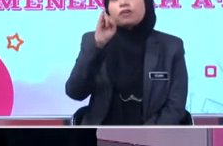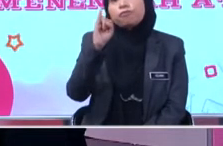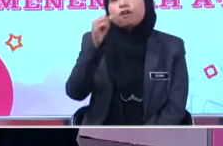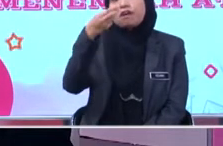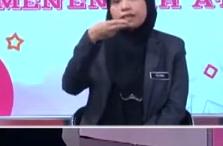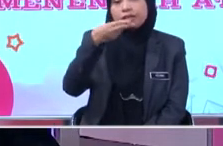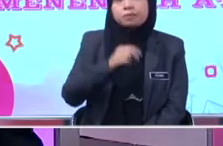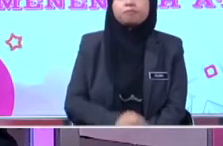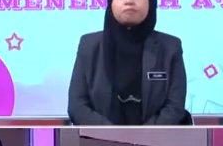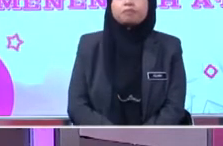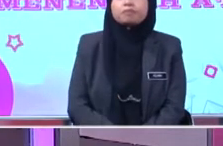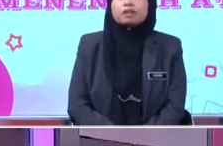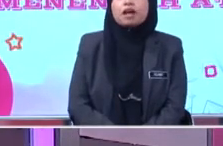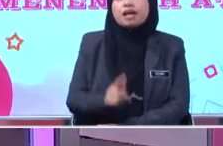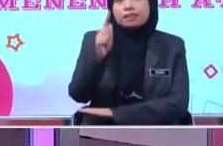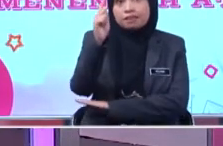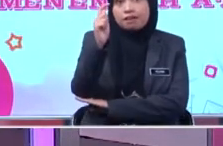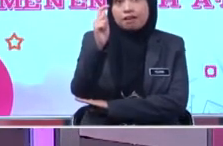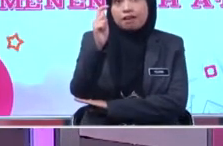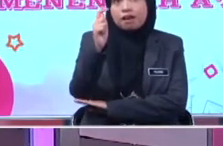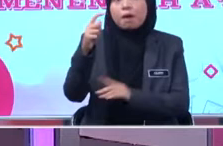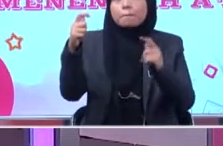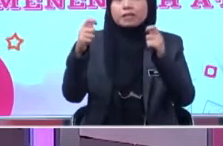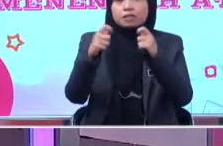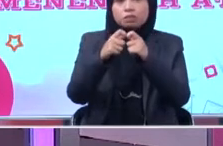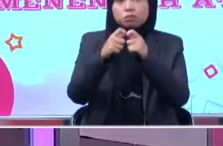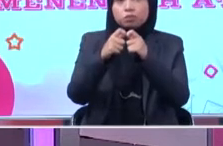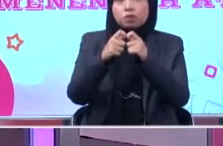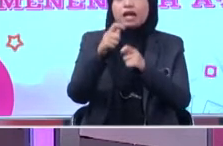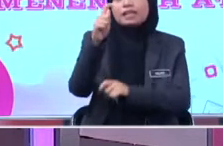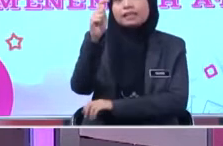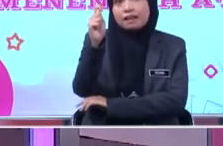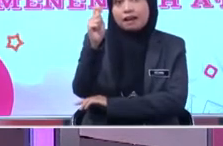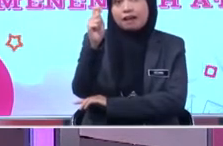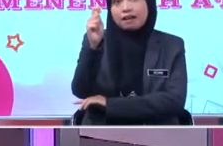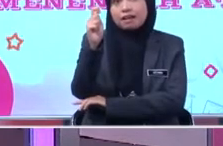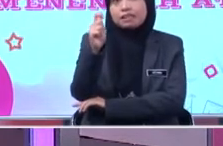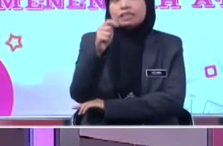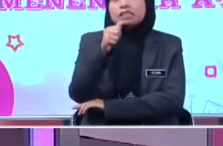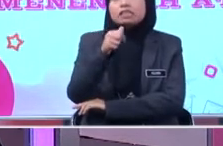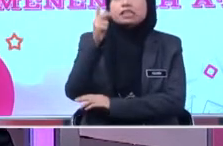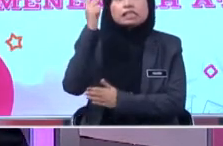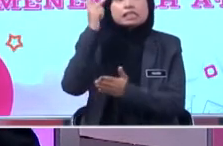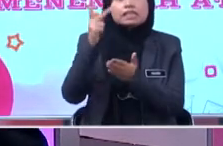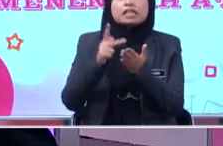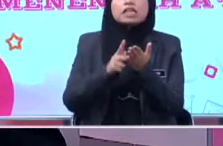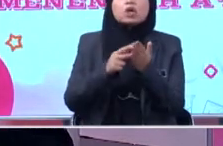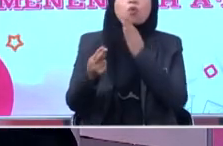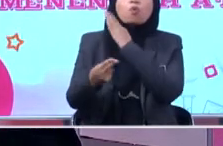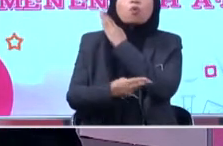Oke sustainable nun mati bertemu dengan tahu make Ia dikenal sebagai hukum